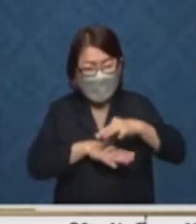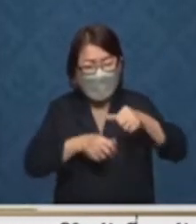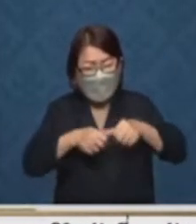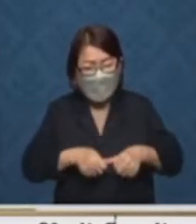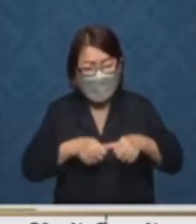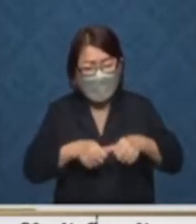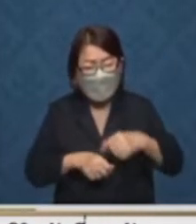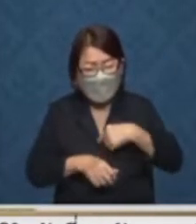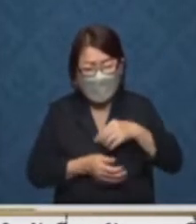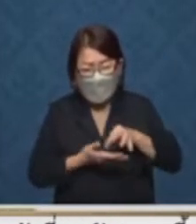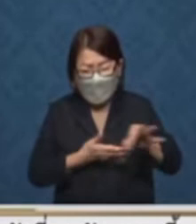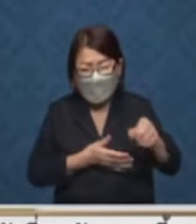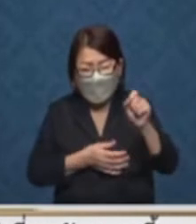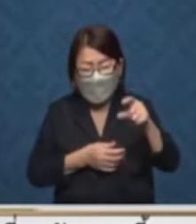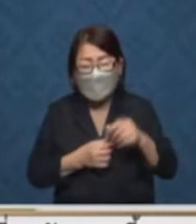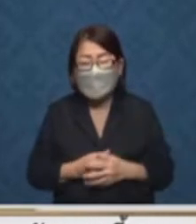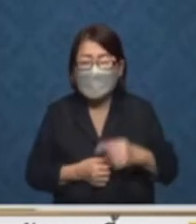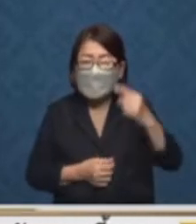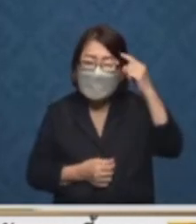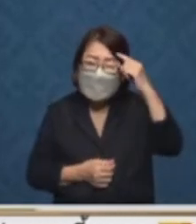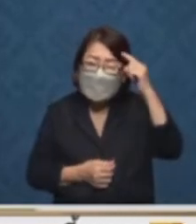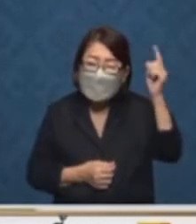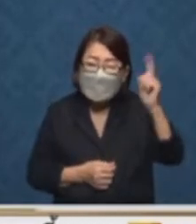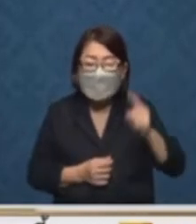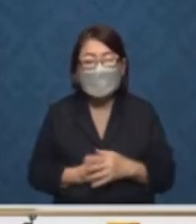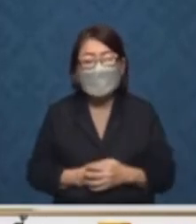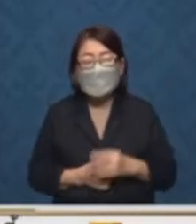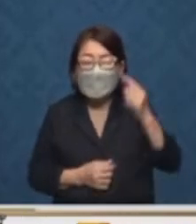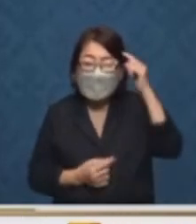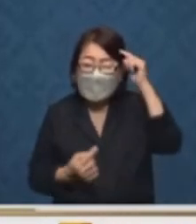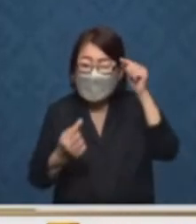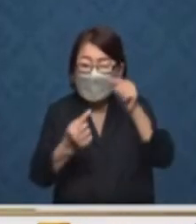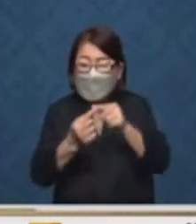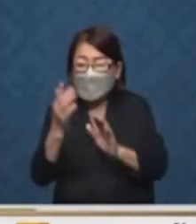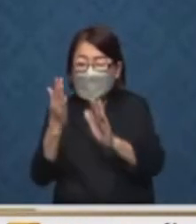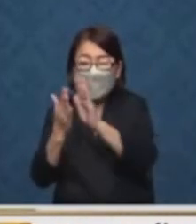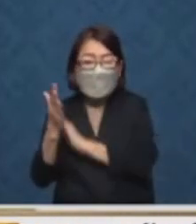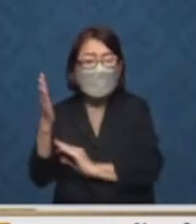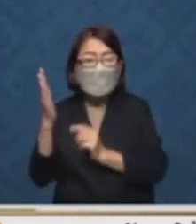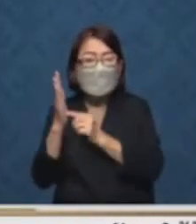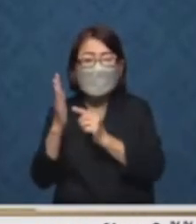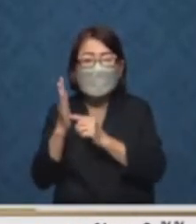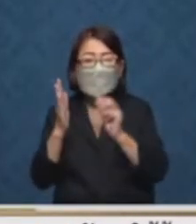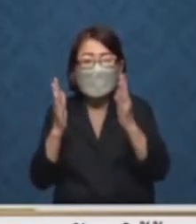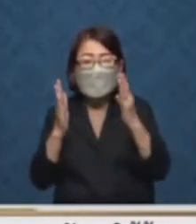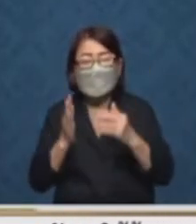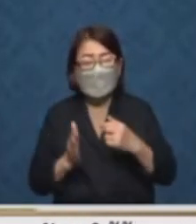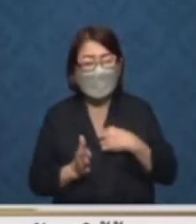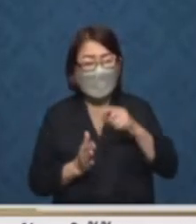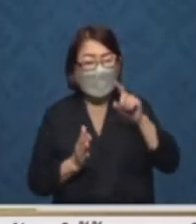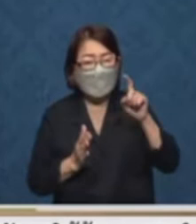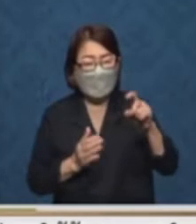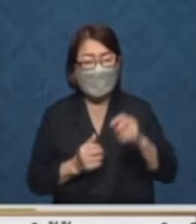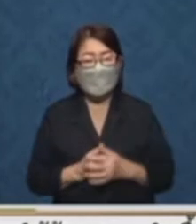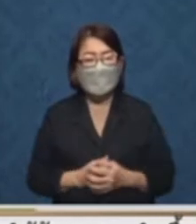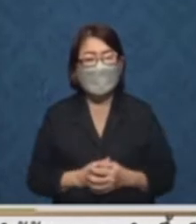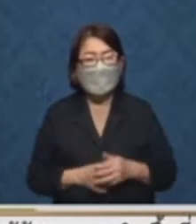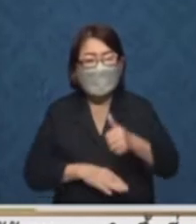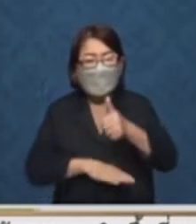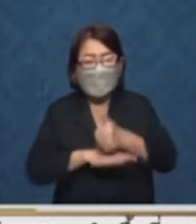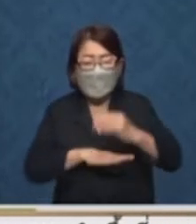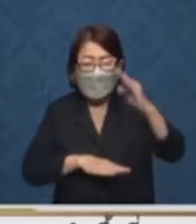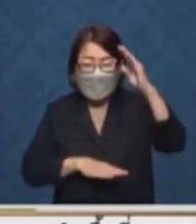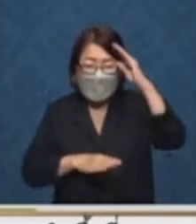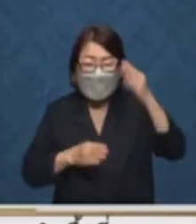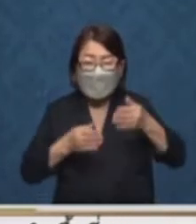ารเรืออยู่ไม่ได้หวังเลยครับไม่ได้คิดถึงประเทศชาติเลยครับผมถามเลยครับผู้บัญชาการทหารเรือเนี่ยเป็น